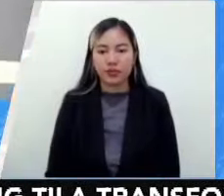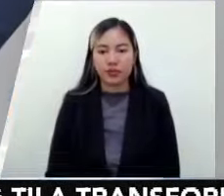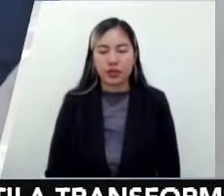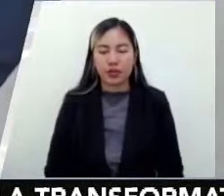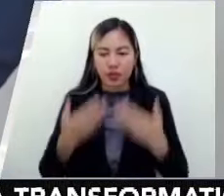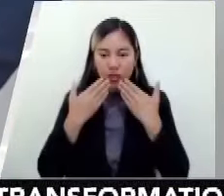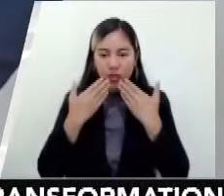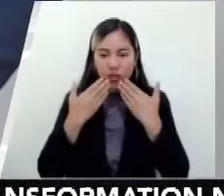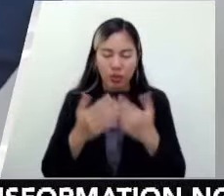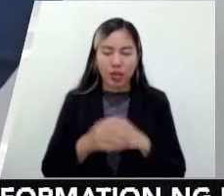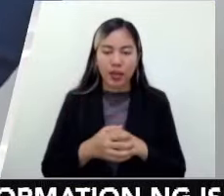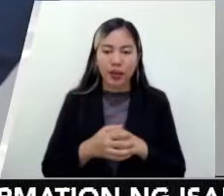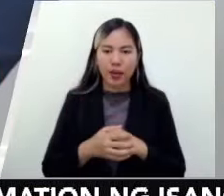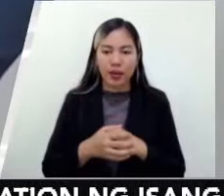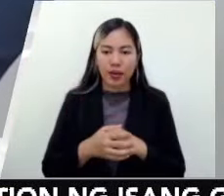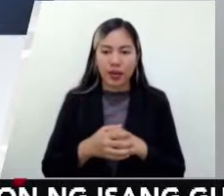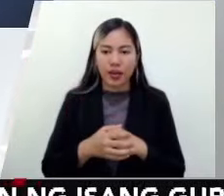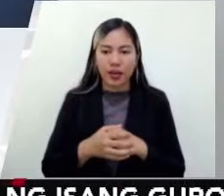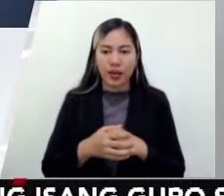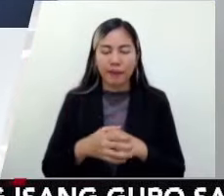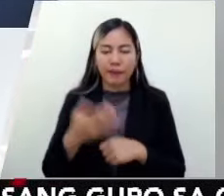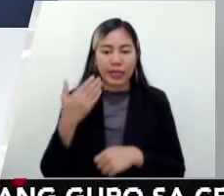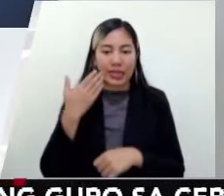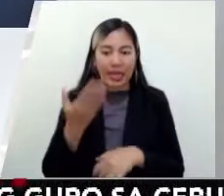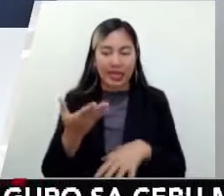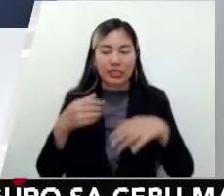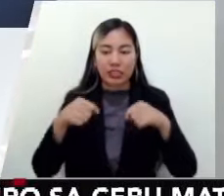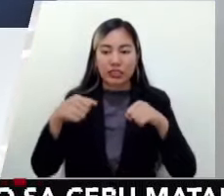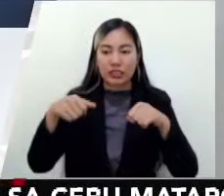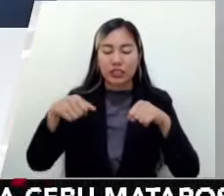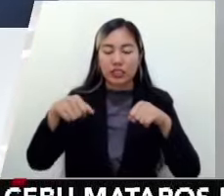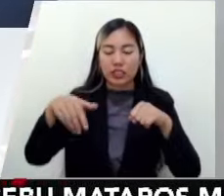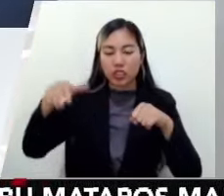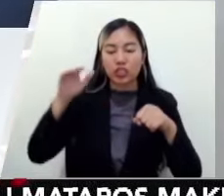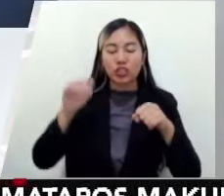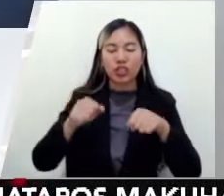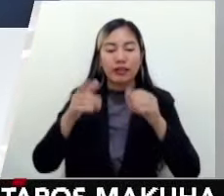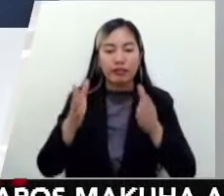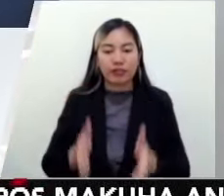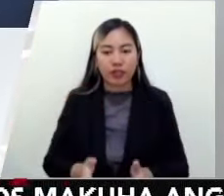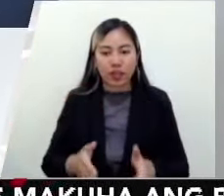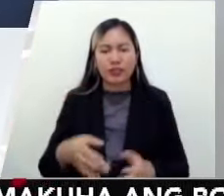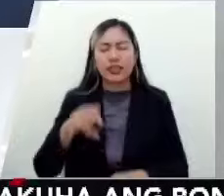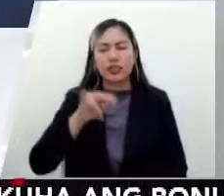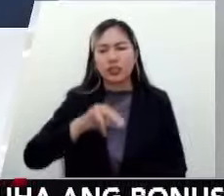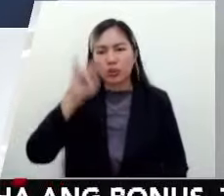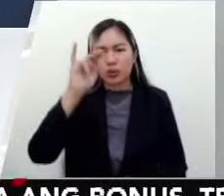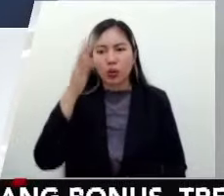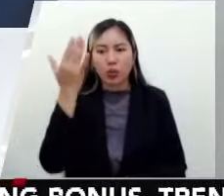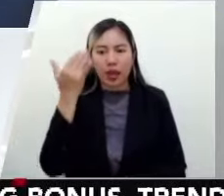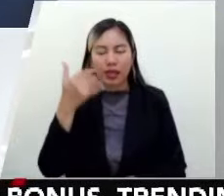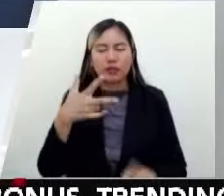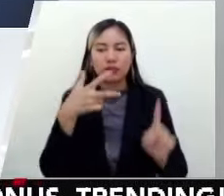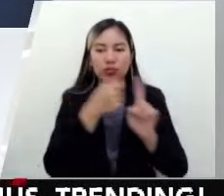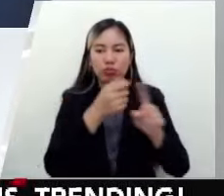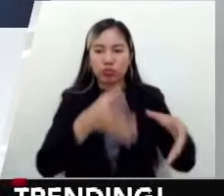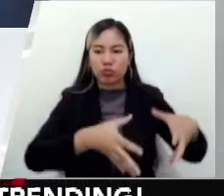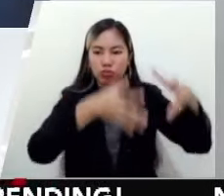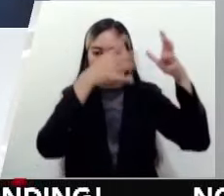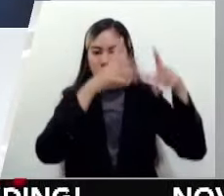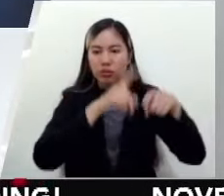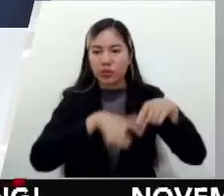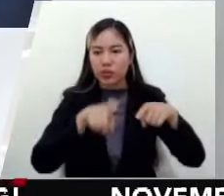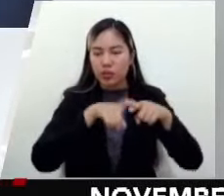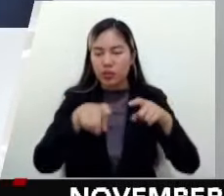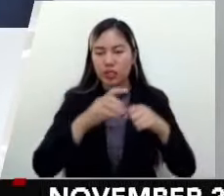Patay ang isang tricycle driver sa Bacara, Ilocos Norte matapos na bumangga sa poste ng kuryente. Sa lungsod naman ng Lawag, arestado ang